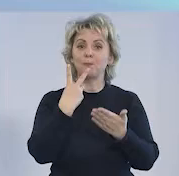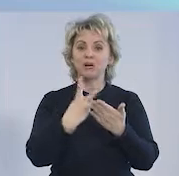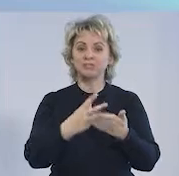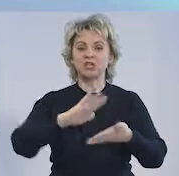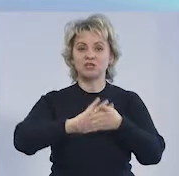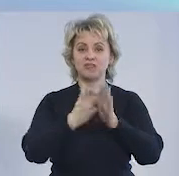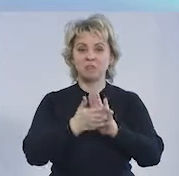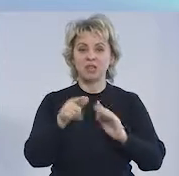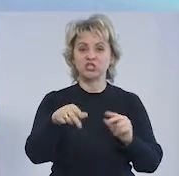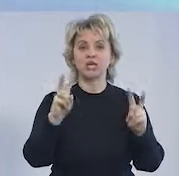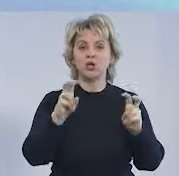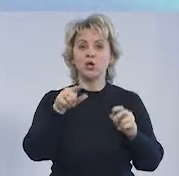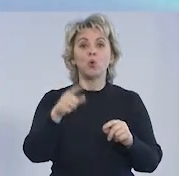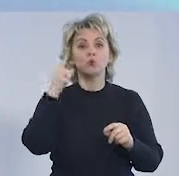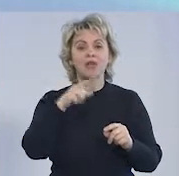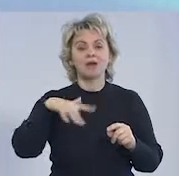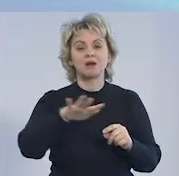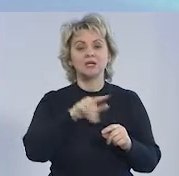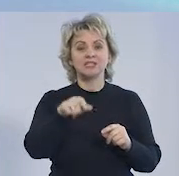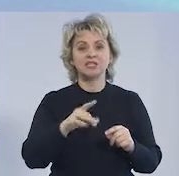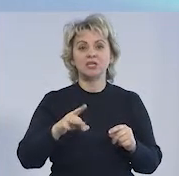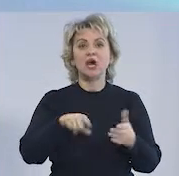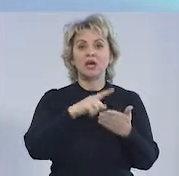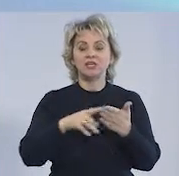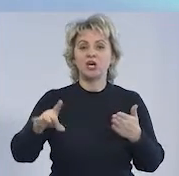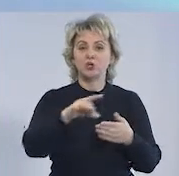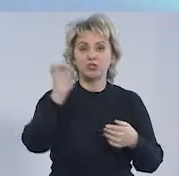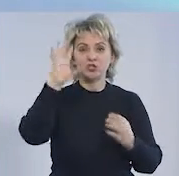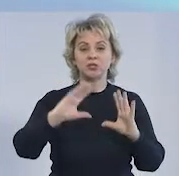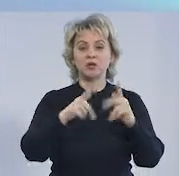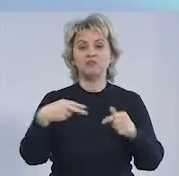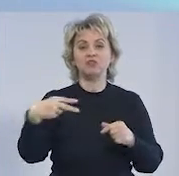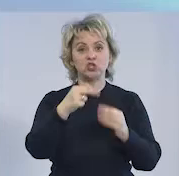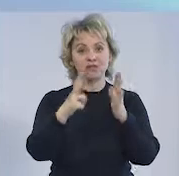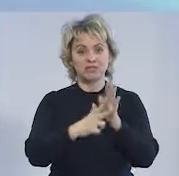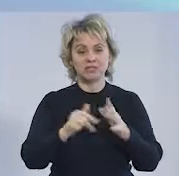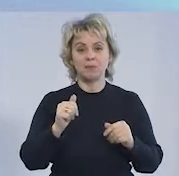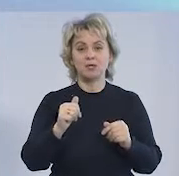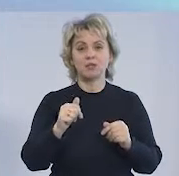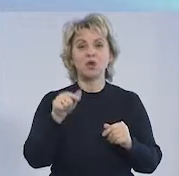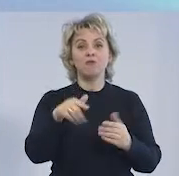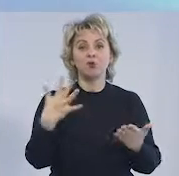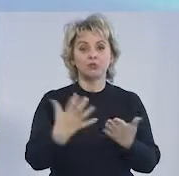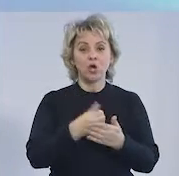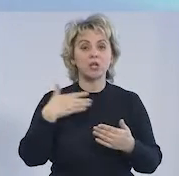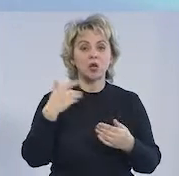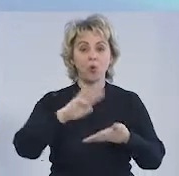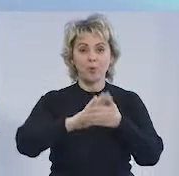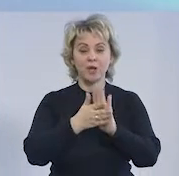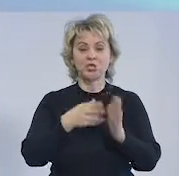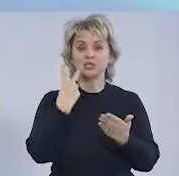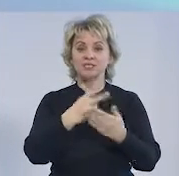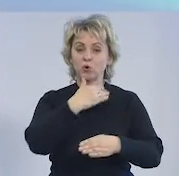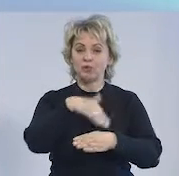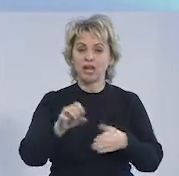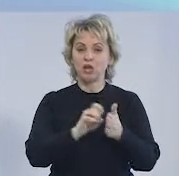посмотрите в положении, называется «Узнай Россию. Города и регионы чемпионата мира 2018». Вот находите легко положение, смотрите